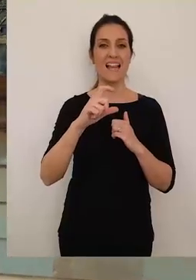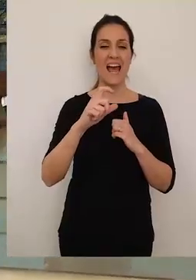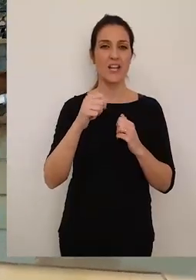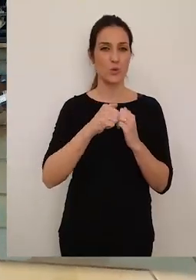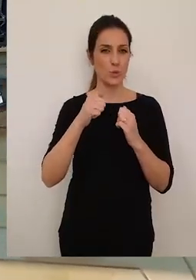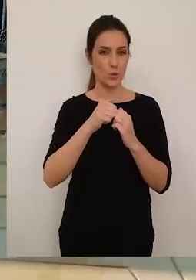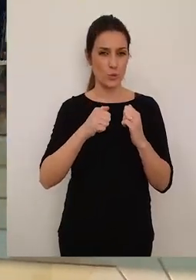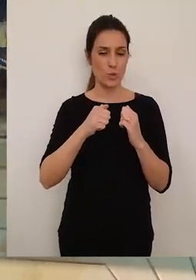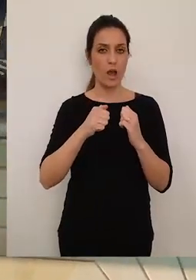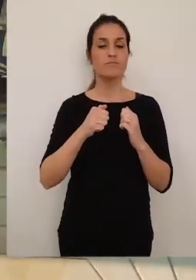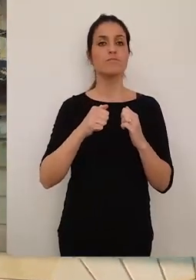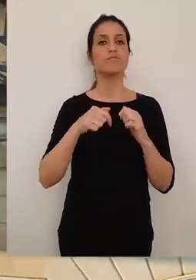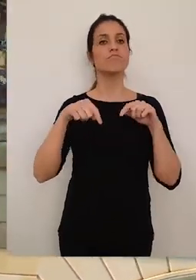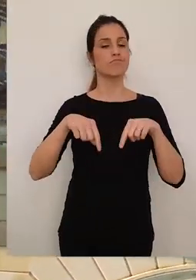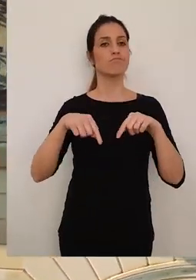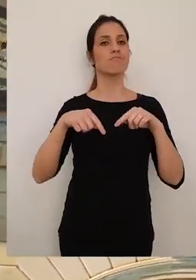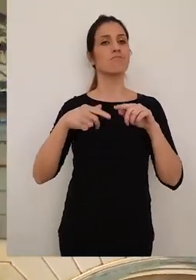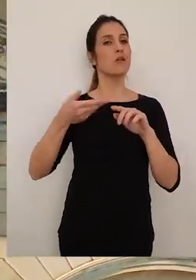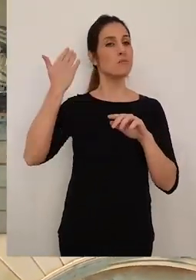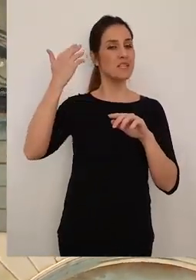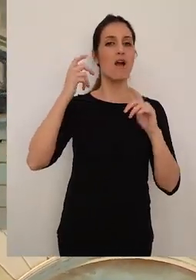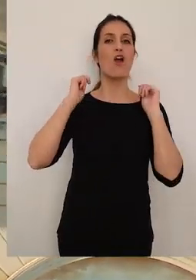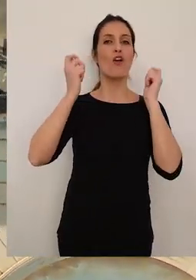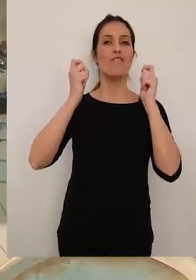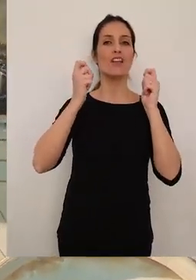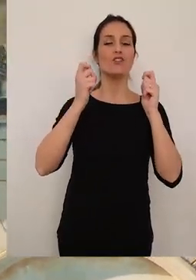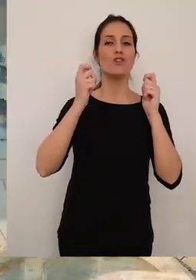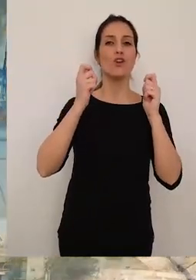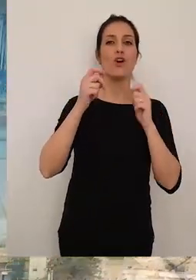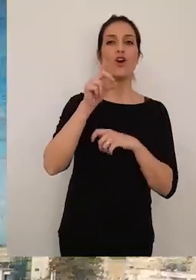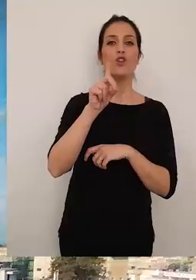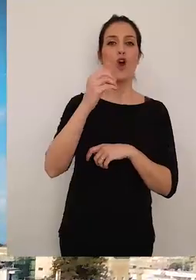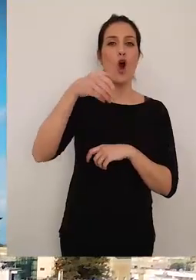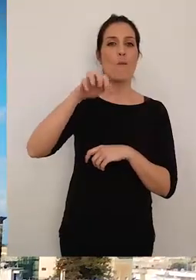convento dei frati domenicani, oggi sede del municipio.